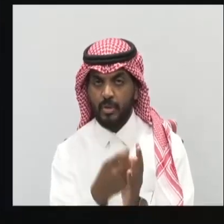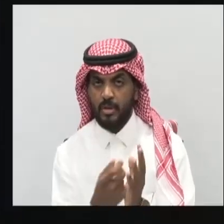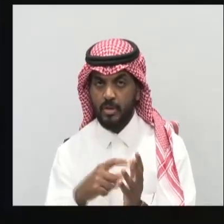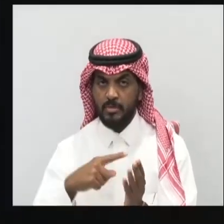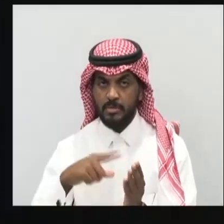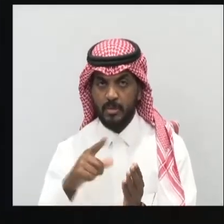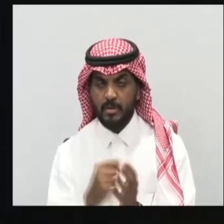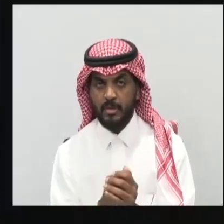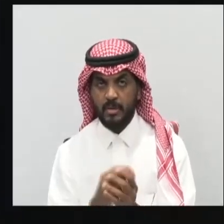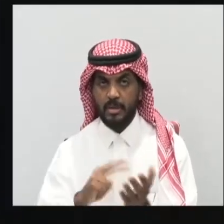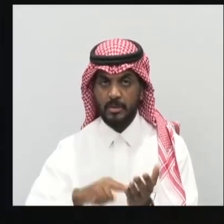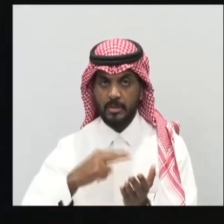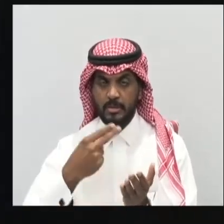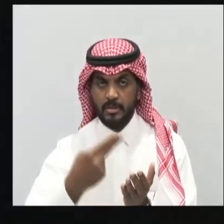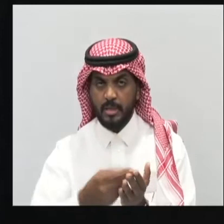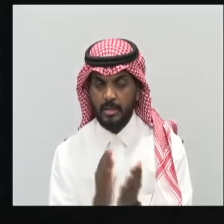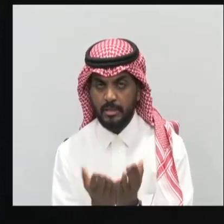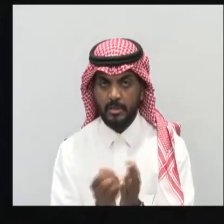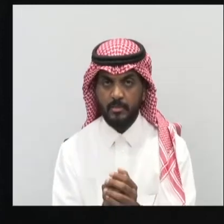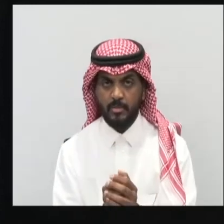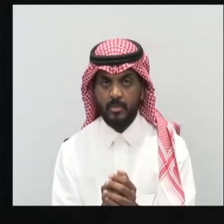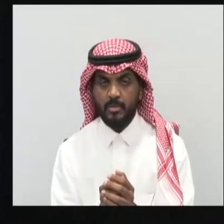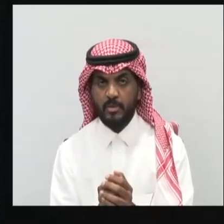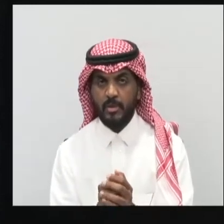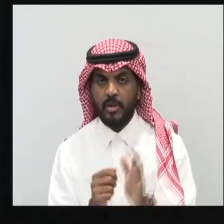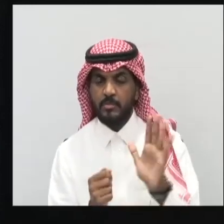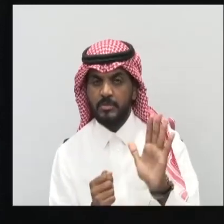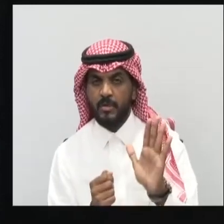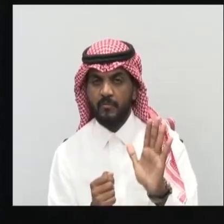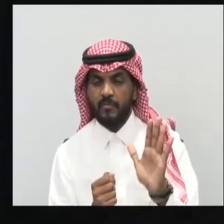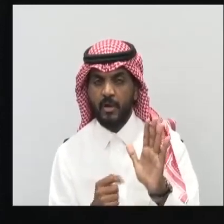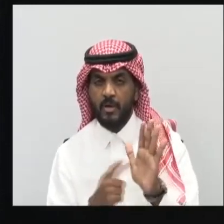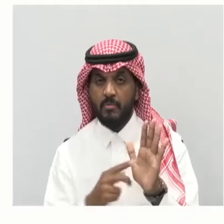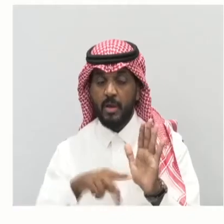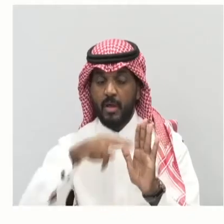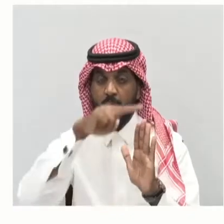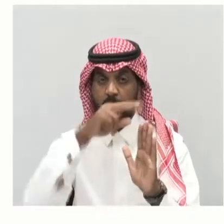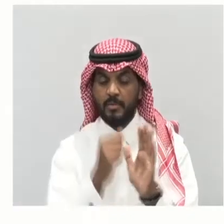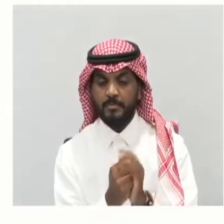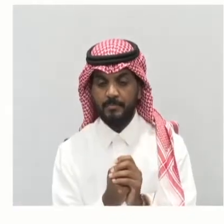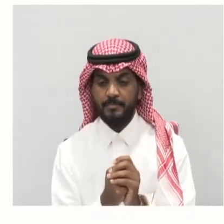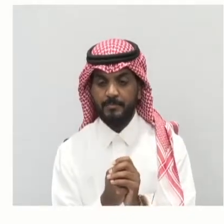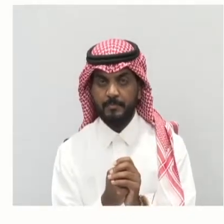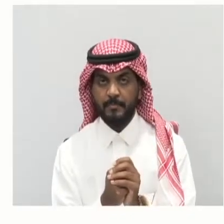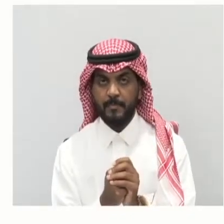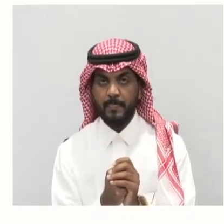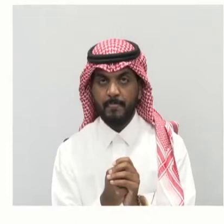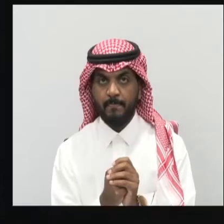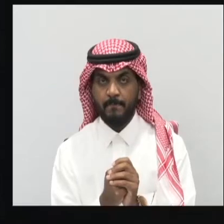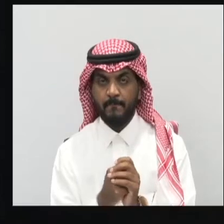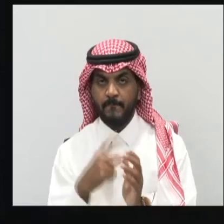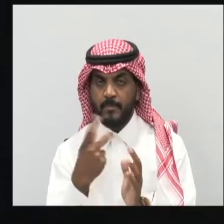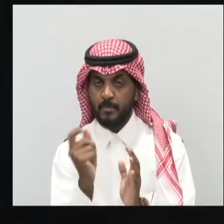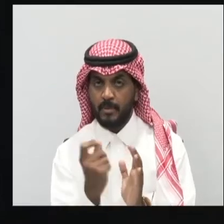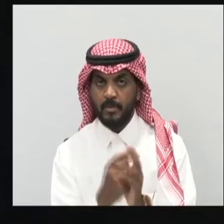صحيحة، أنتقل إلى الكتاب المدرسي. رقم الصفحة موجود هنا في الأعلى يا صغاري. أمسك قلمي